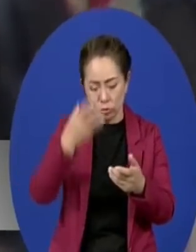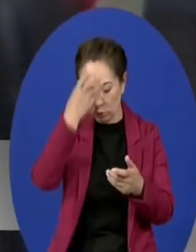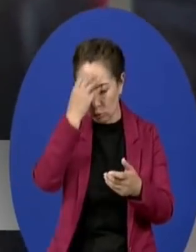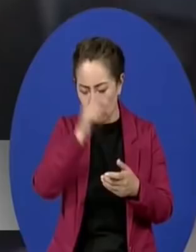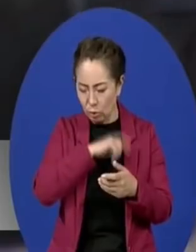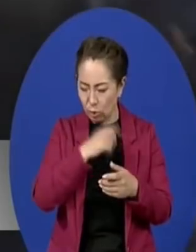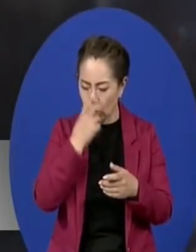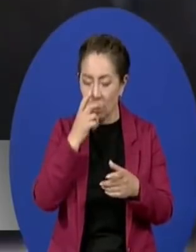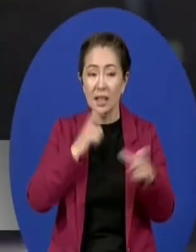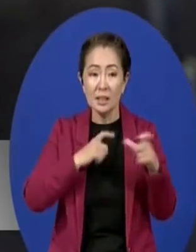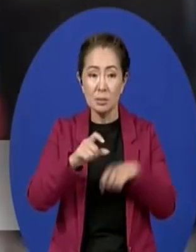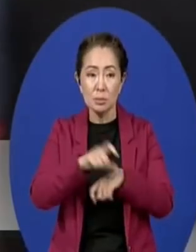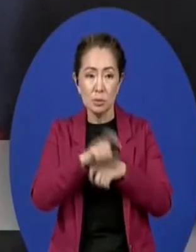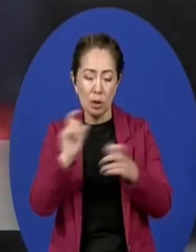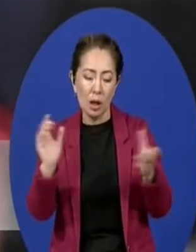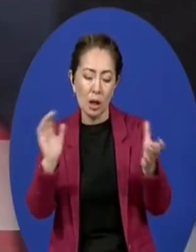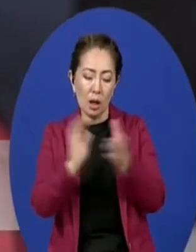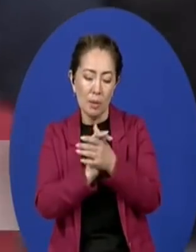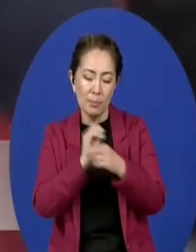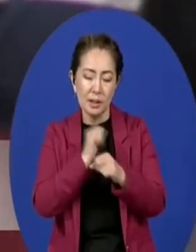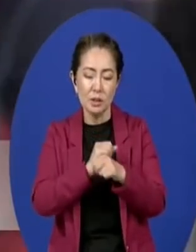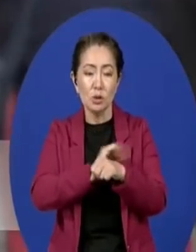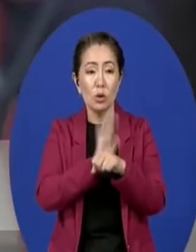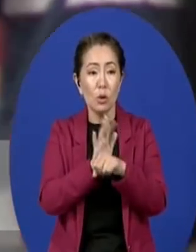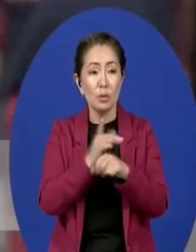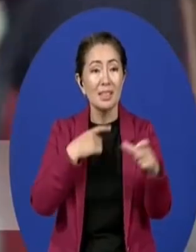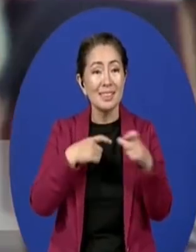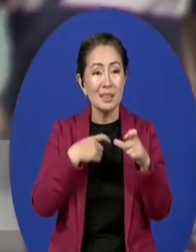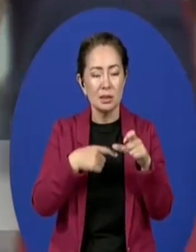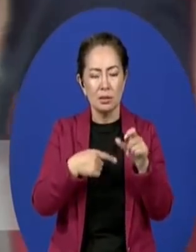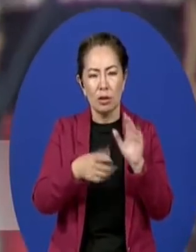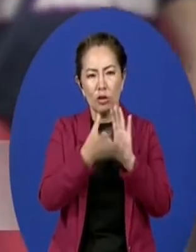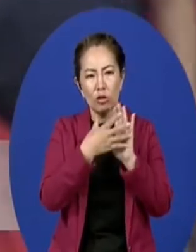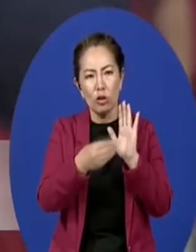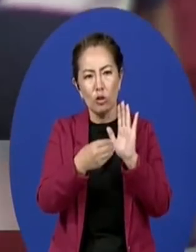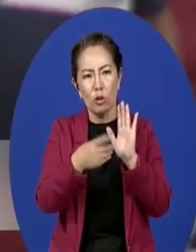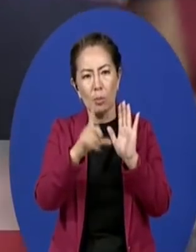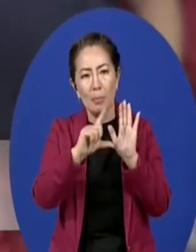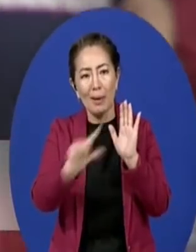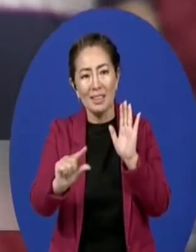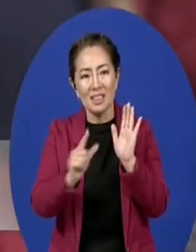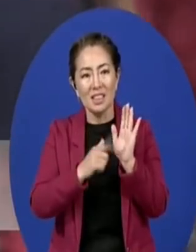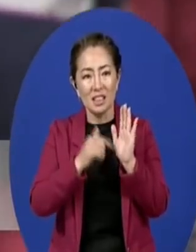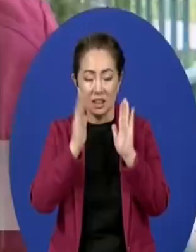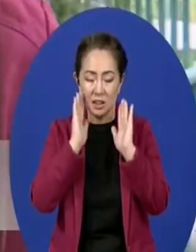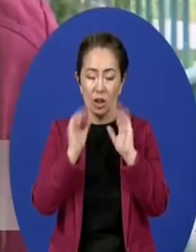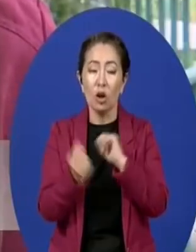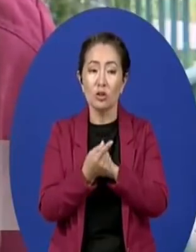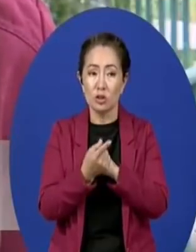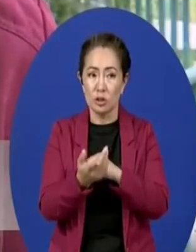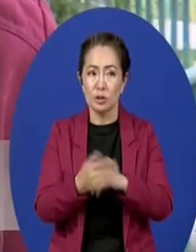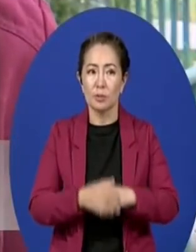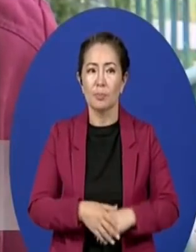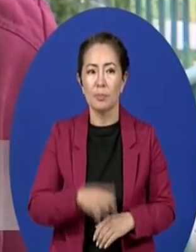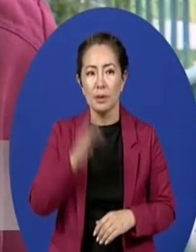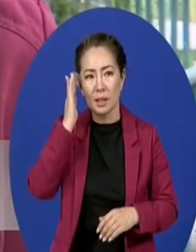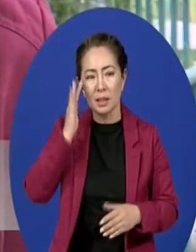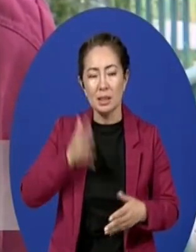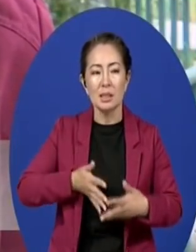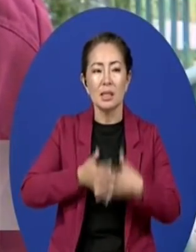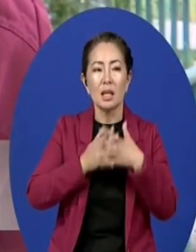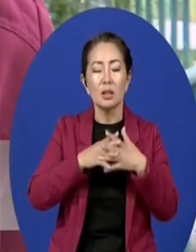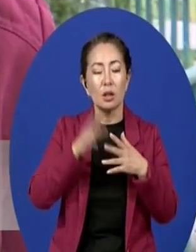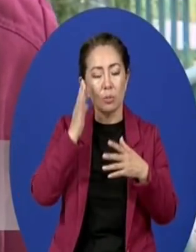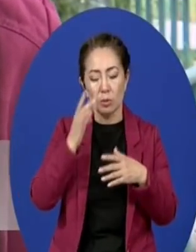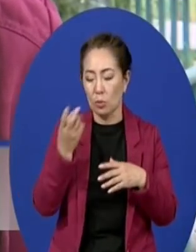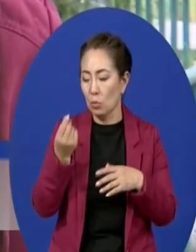эдийн засагчтай хамтарч ажиллах, цар тахлын эдийн засагт учруулах нөлөөг бууруулах хэрэгтэйг онцолж байна. Бид стратеги бодлого байналаа хэрэв